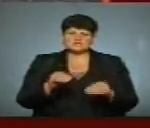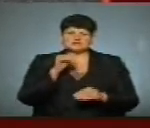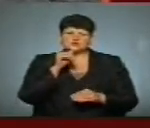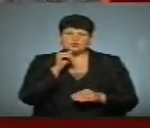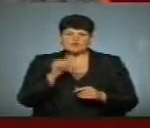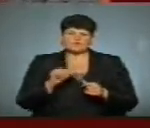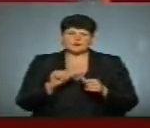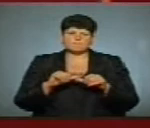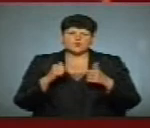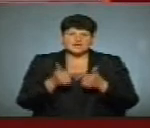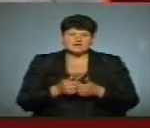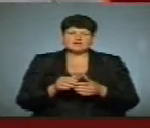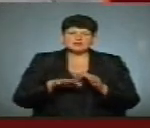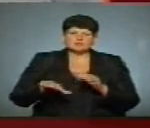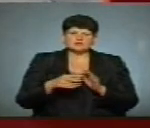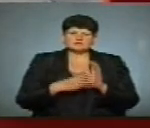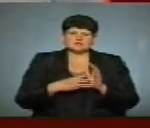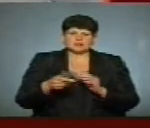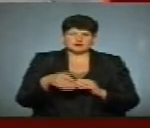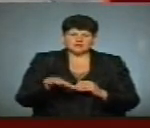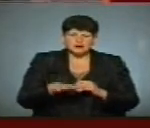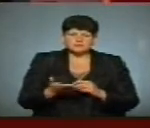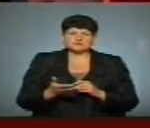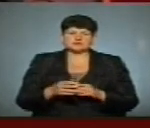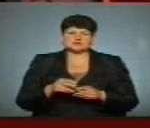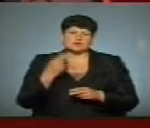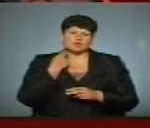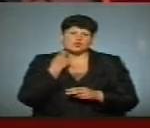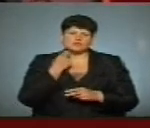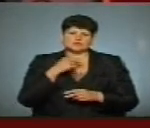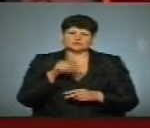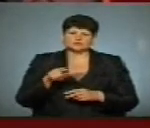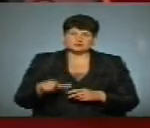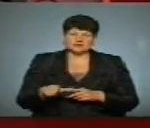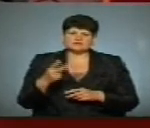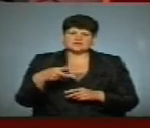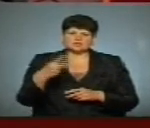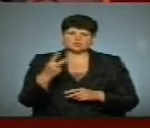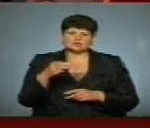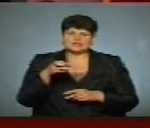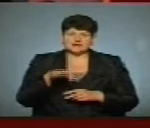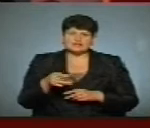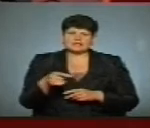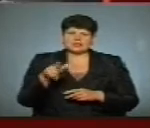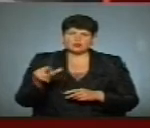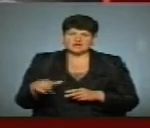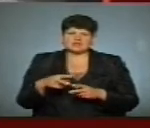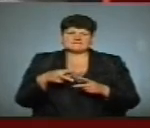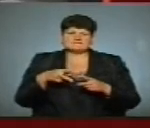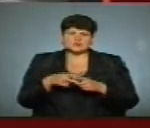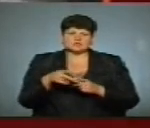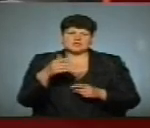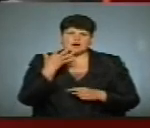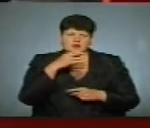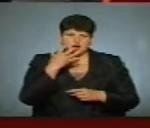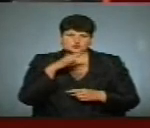площі 80 гектарів. Через заборгованість споживачів з 22 травня тернополянам можуть відключити гарячу воду. Борг